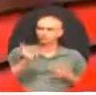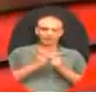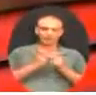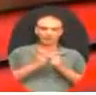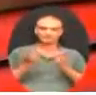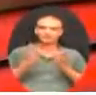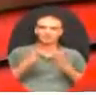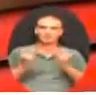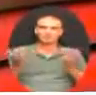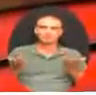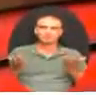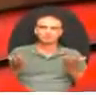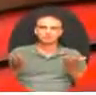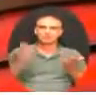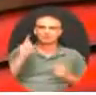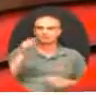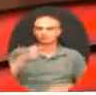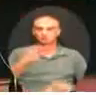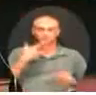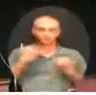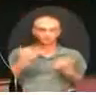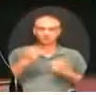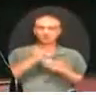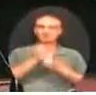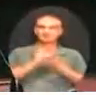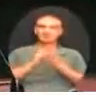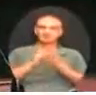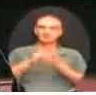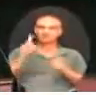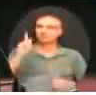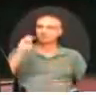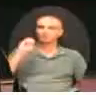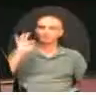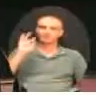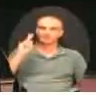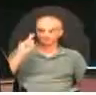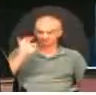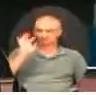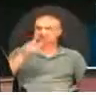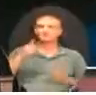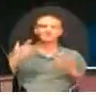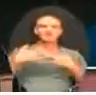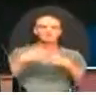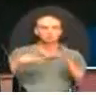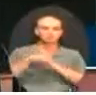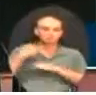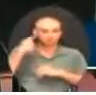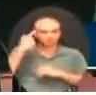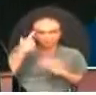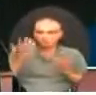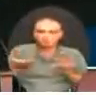שאר הכרטיסים? לאן הם הגיעו? תראי, היום גם הנציג של חברת קומטק וגם ההתאחדות לכדורגל בישיבת הוועדה, ביקשתי מהם לדעת